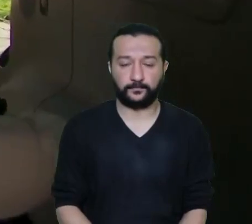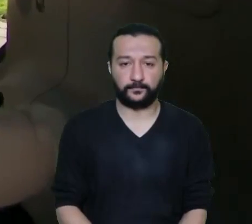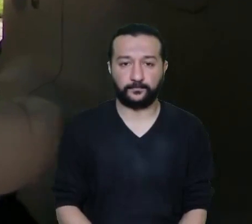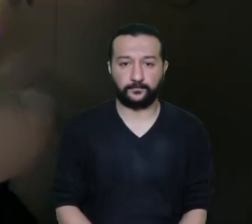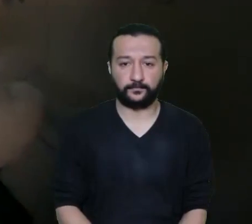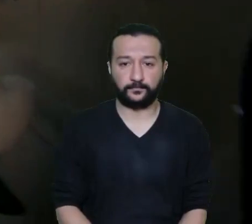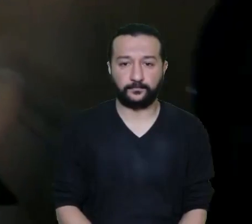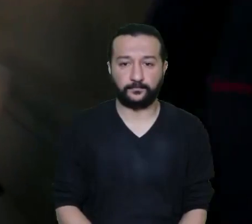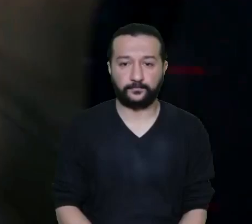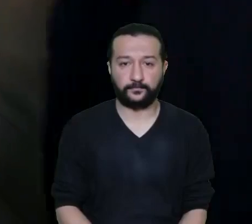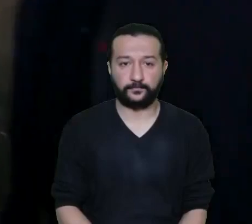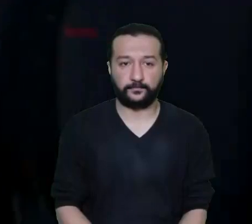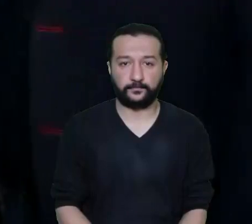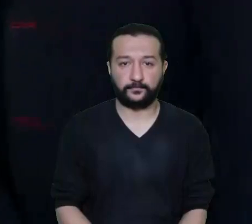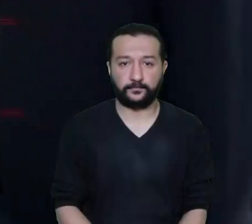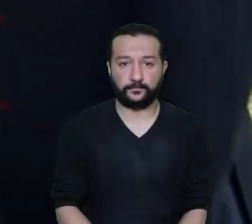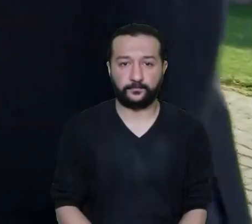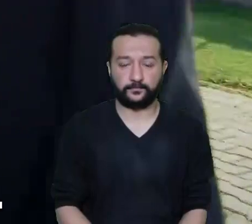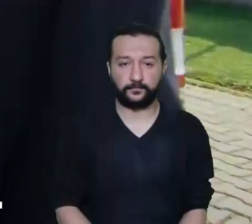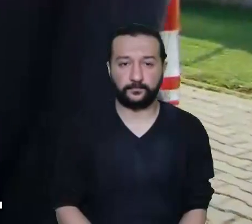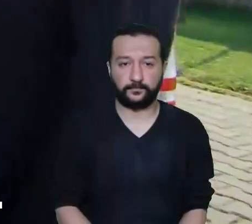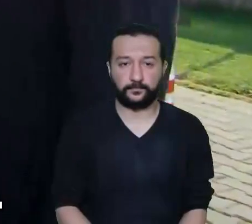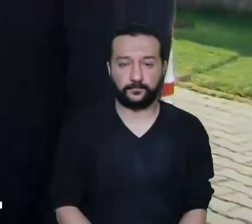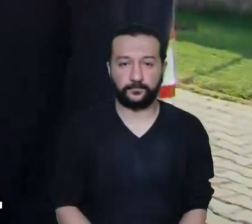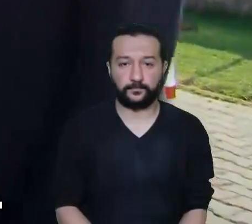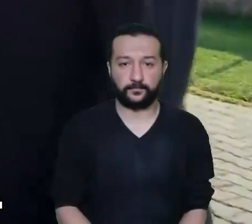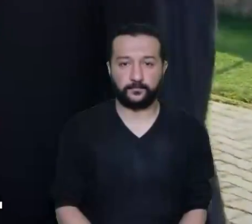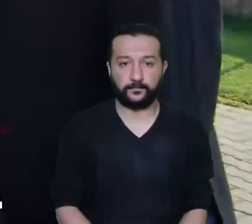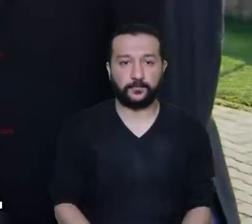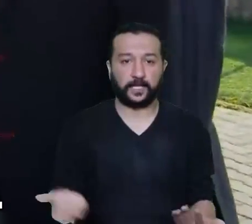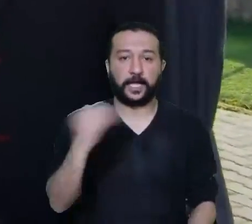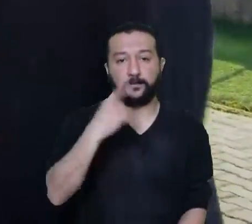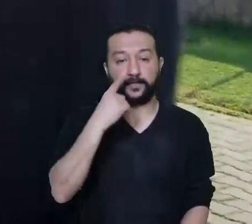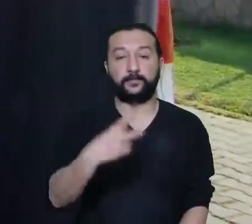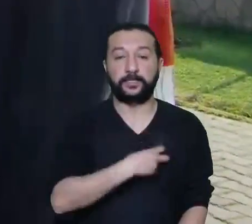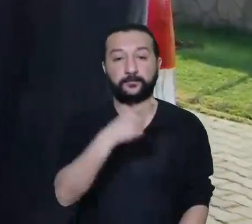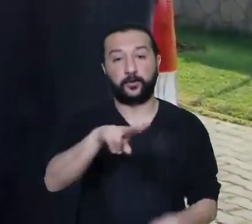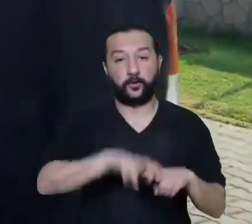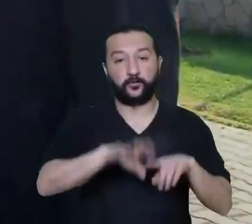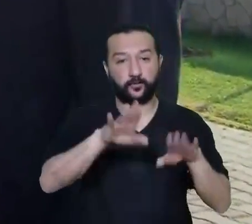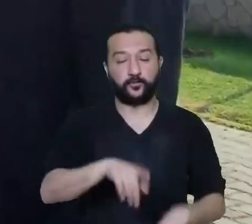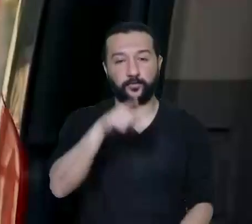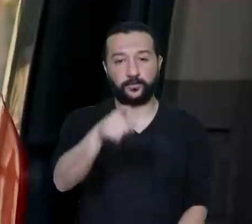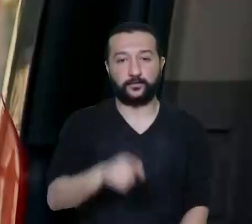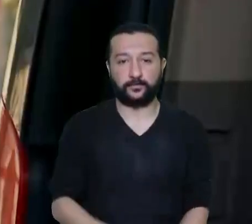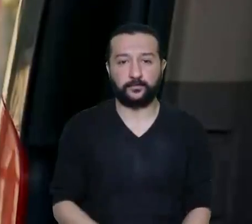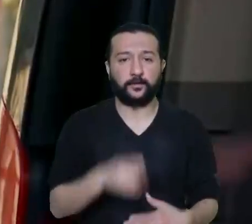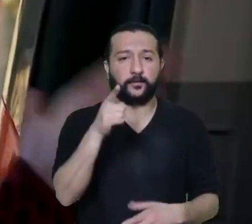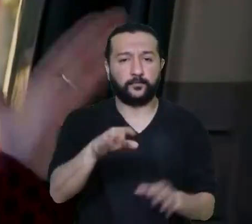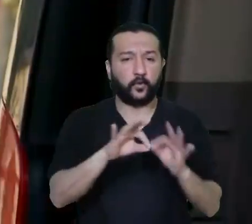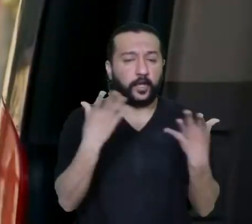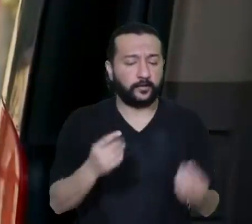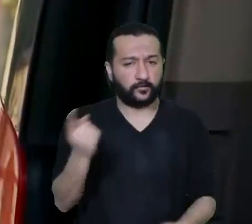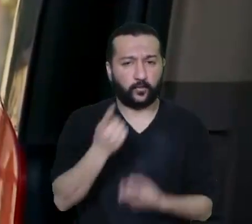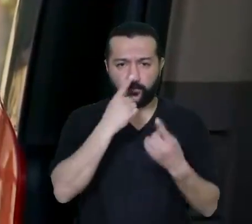salladı. Rüya minibüsün arka kapısının önünde. Hadi bakalım aşkım. Geç otur şöyle. Bu ne